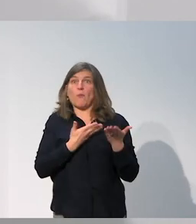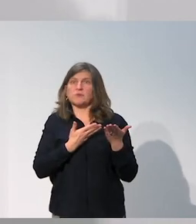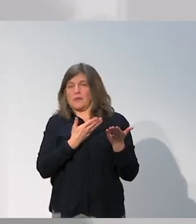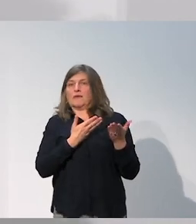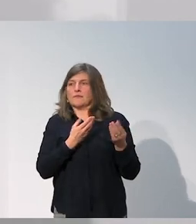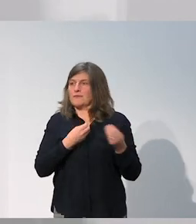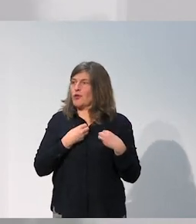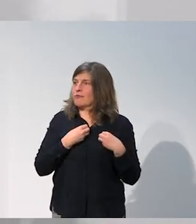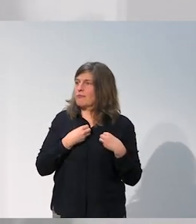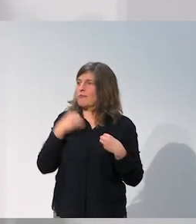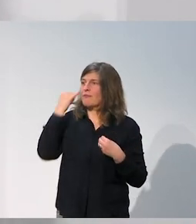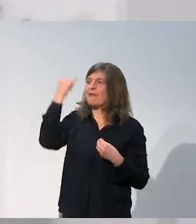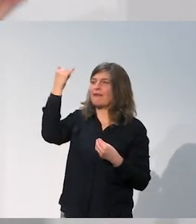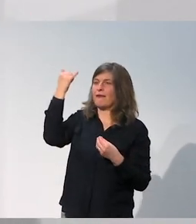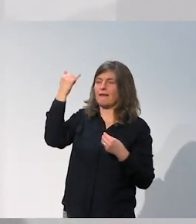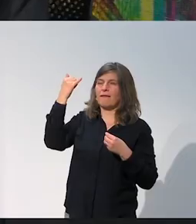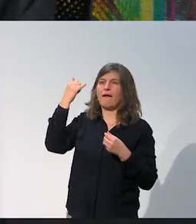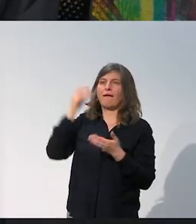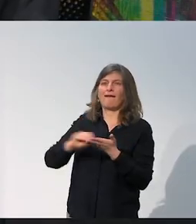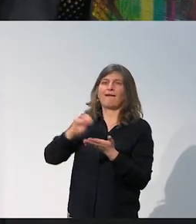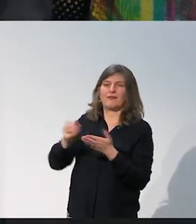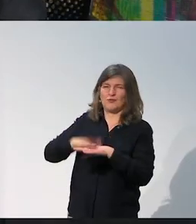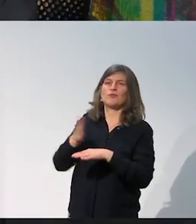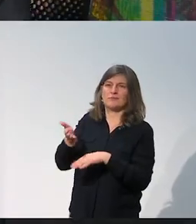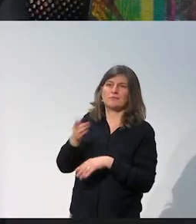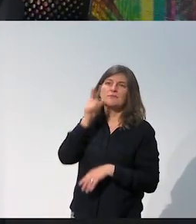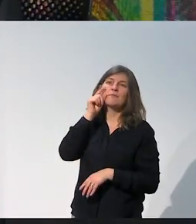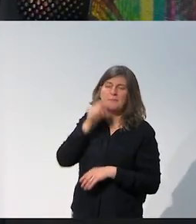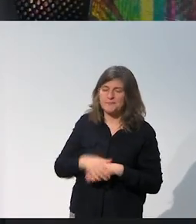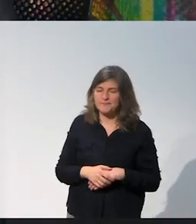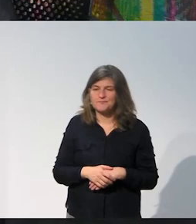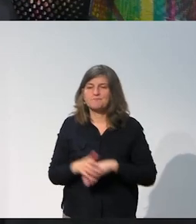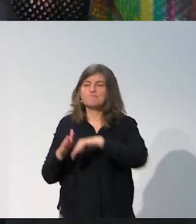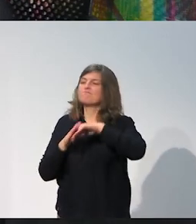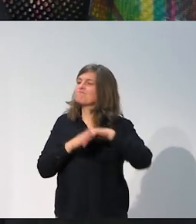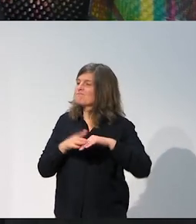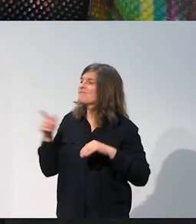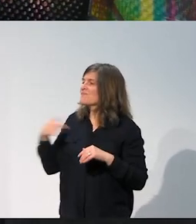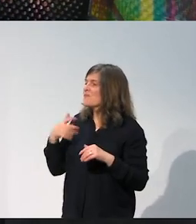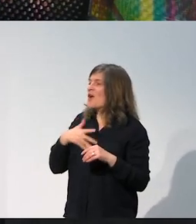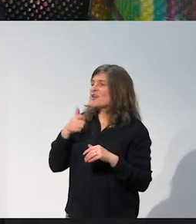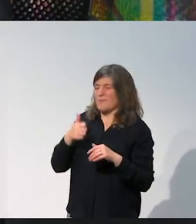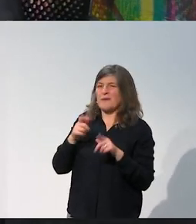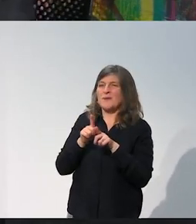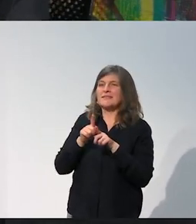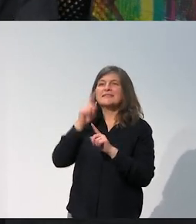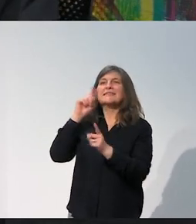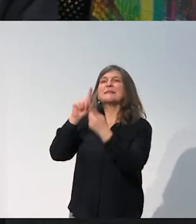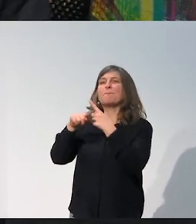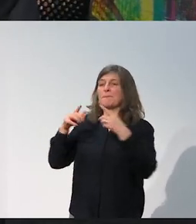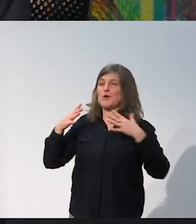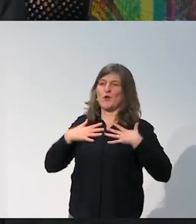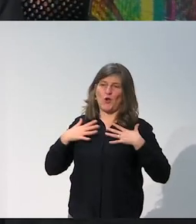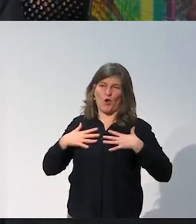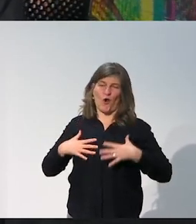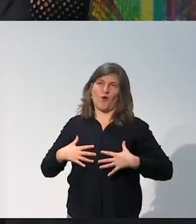Donc, la voix du père. Parlons des corps, parce que les corps, c'est aussi présent depuis longtemps dans vos